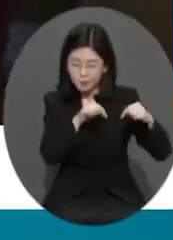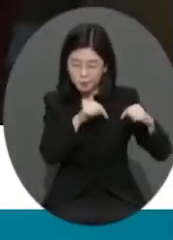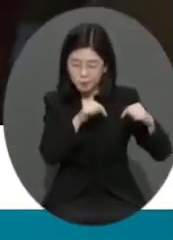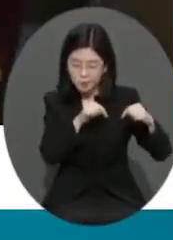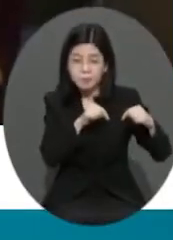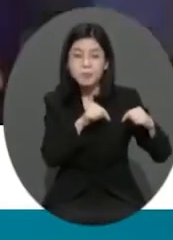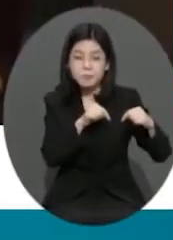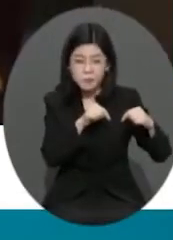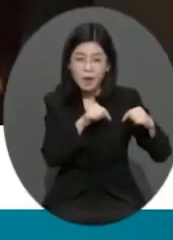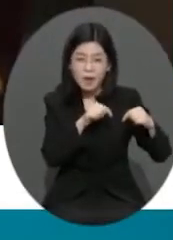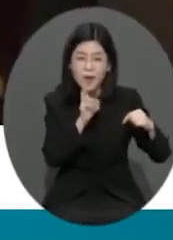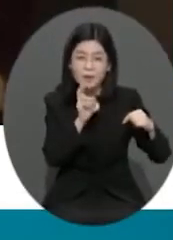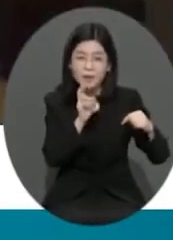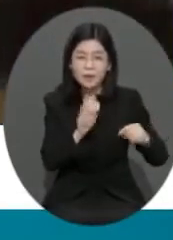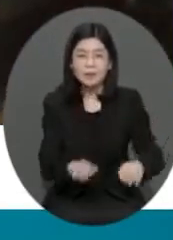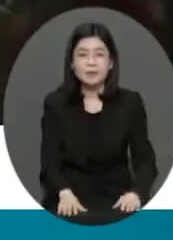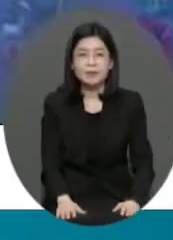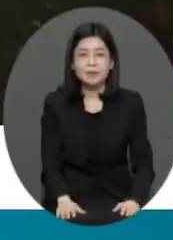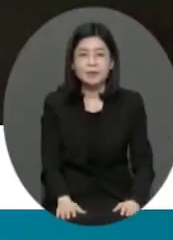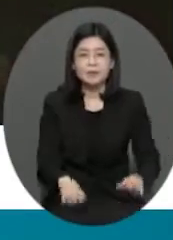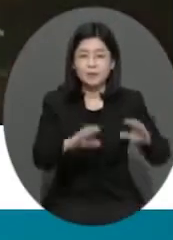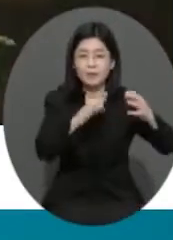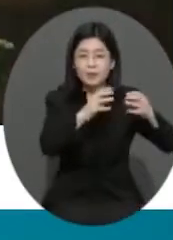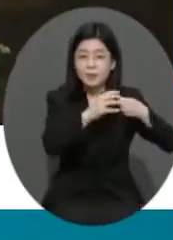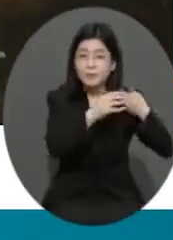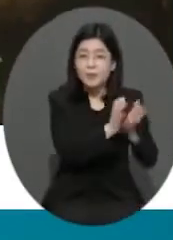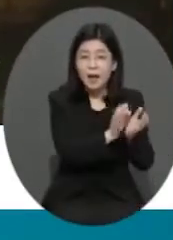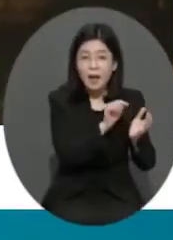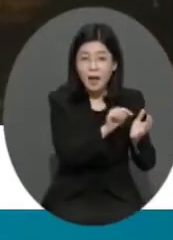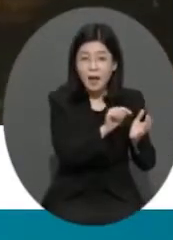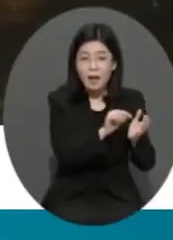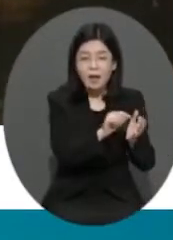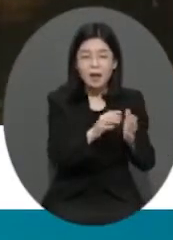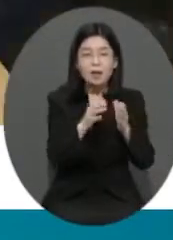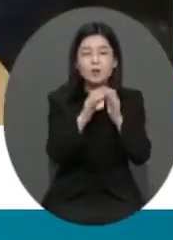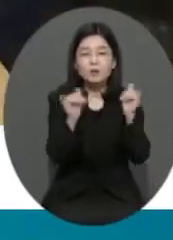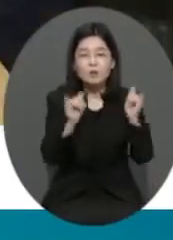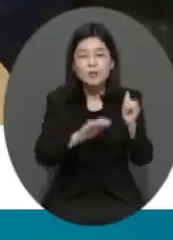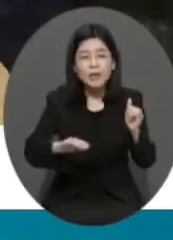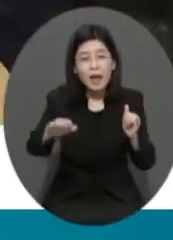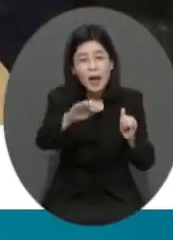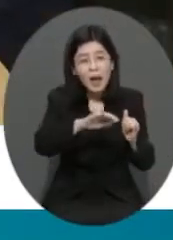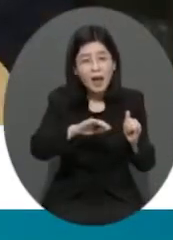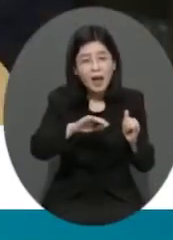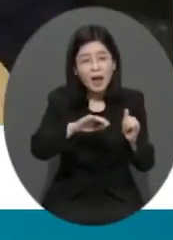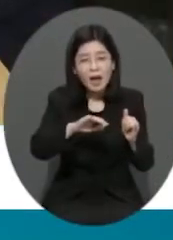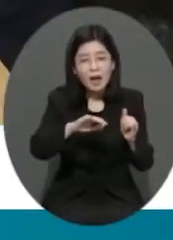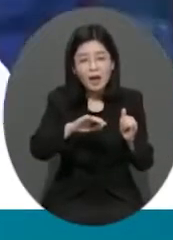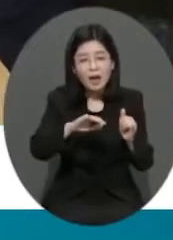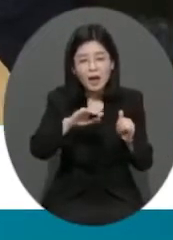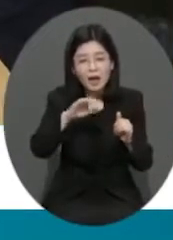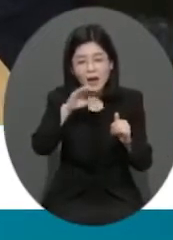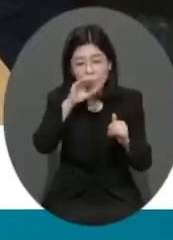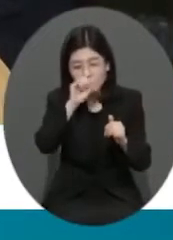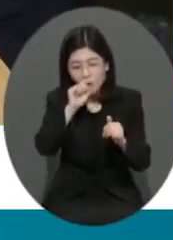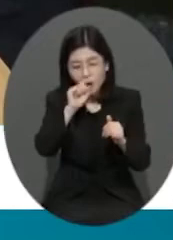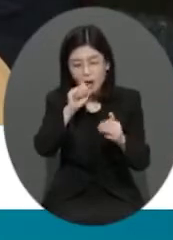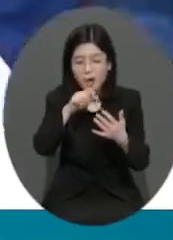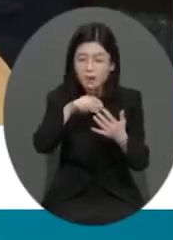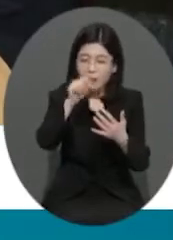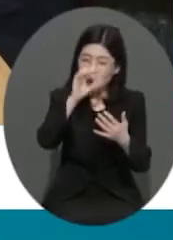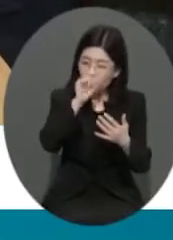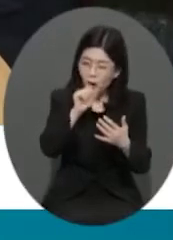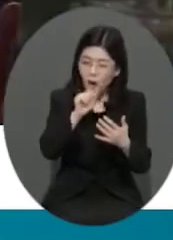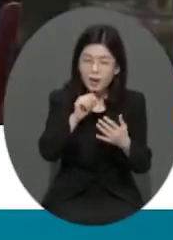국민의 힘 쪽에선 지금까지 뭐 선별이 나 아니면 전국민이 란 얘기를 직접적으로 꺼낸 적은 거의 없었어요 국민의 힘